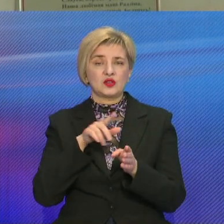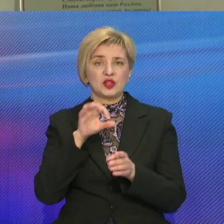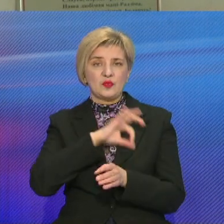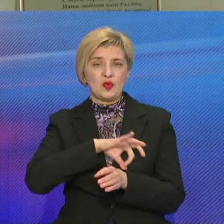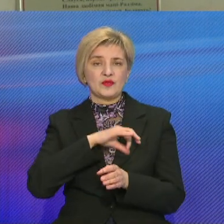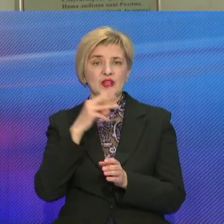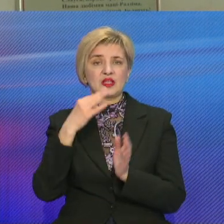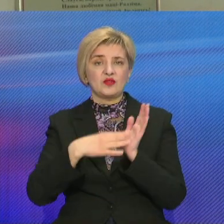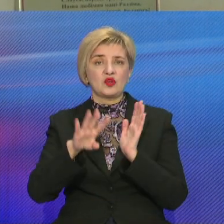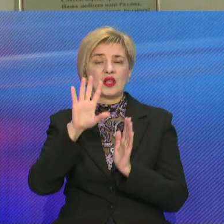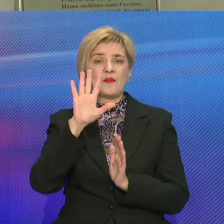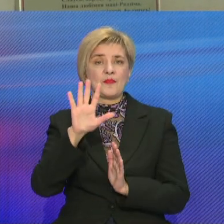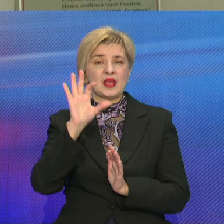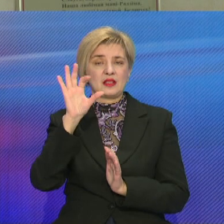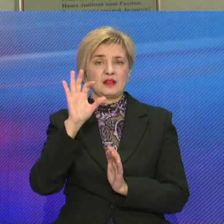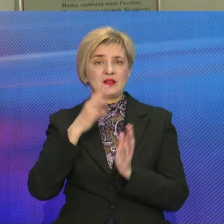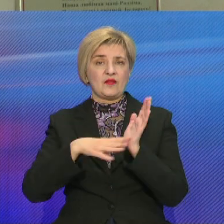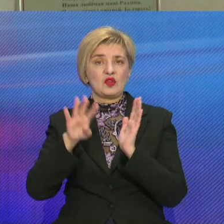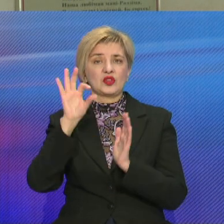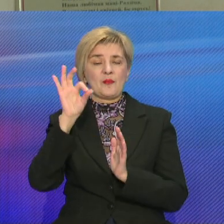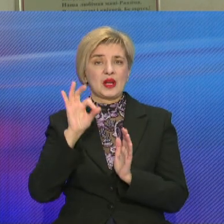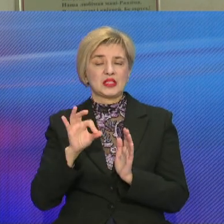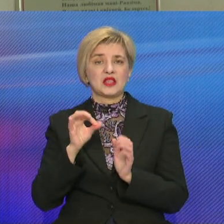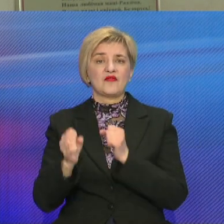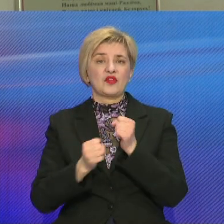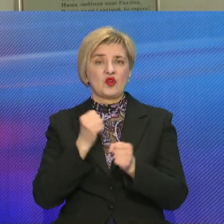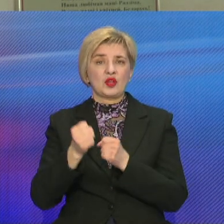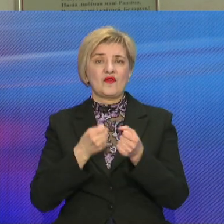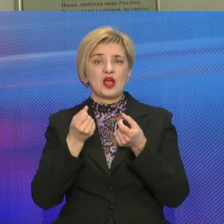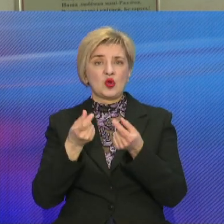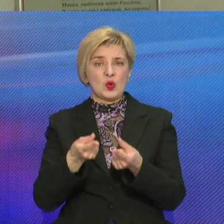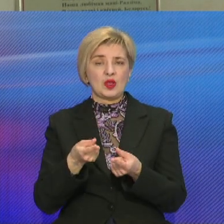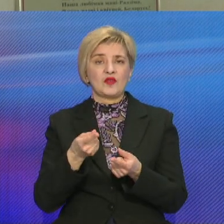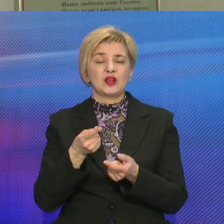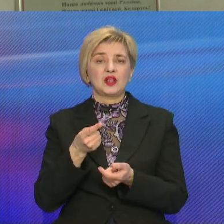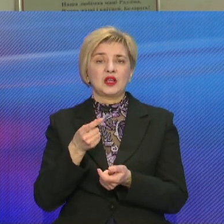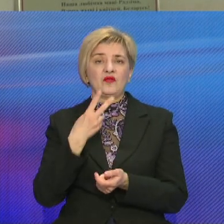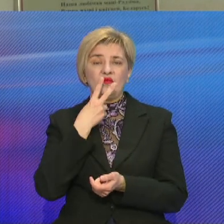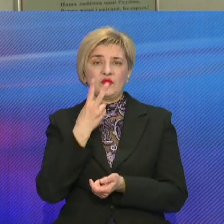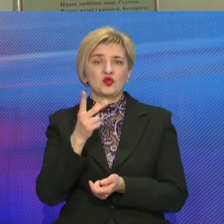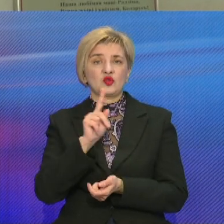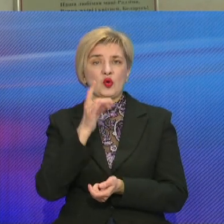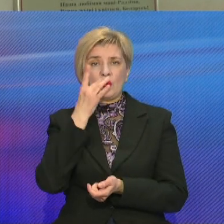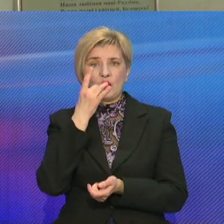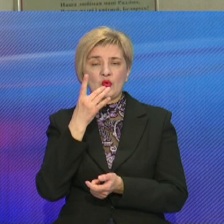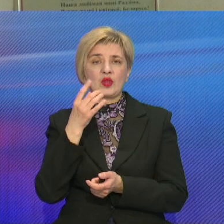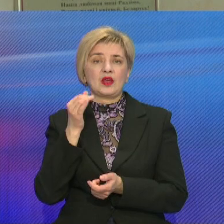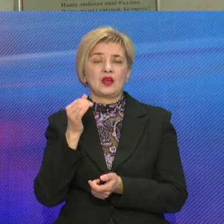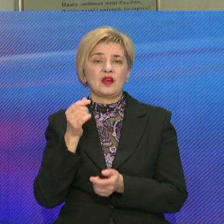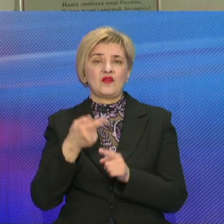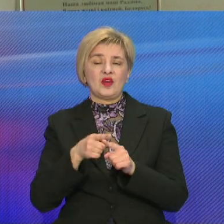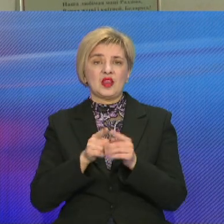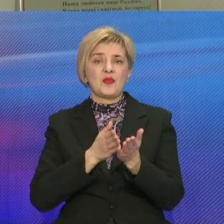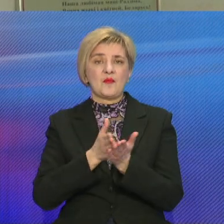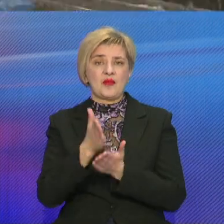коммунальных отходов. Повторюсь, что мне видится, что Гродненский регион, именно город Гродно, в этом направлении является